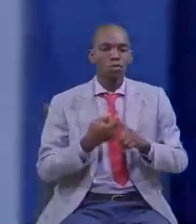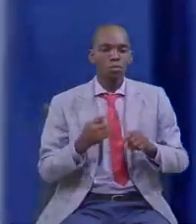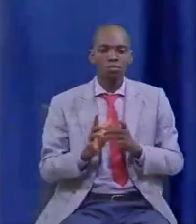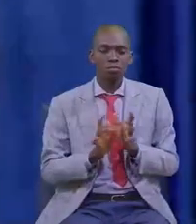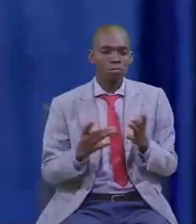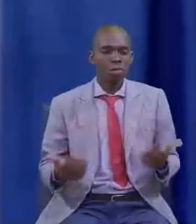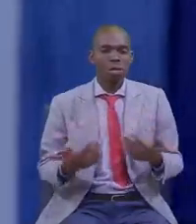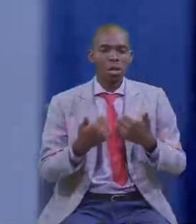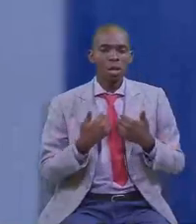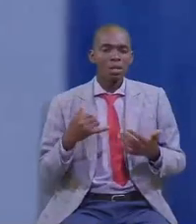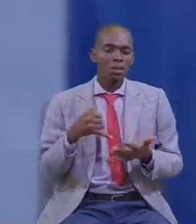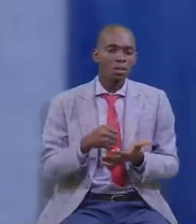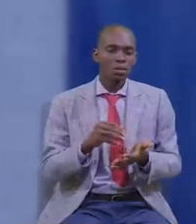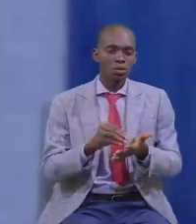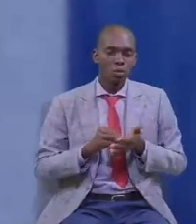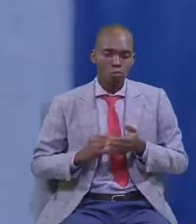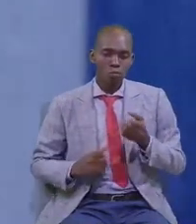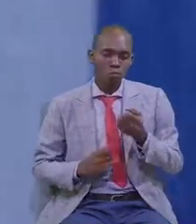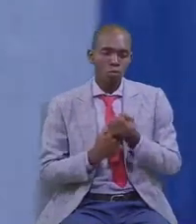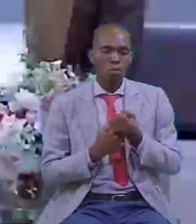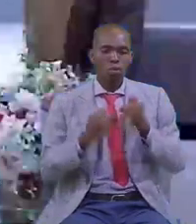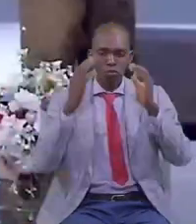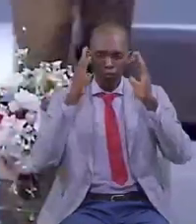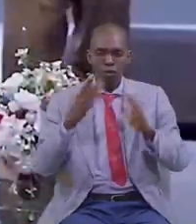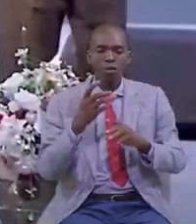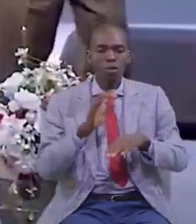Cela a sa focalisation sur celui qui sanctifie.